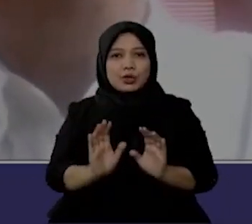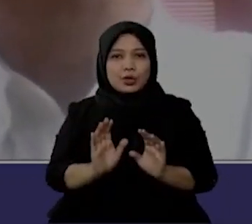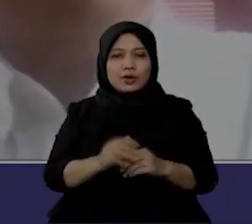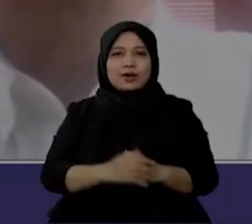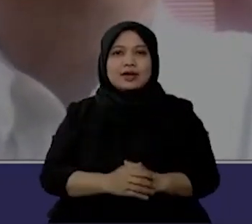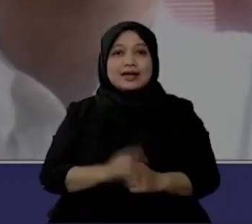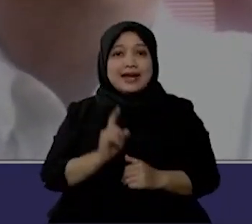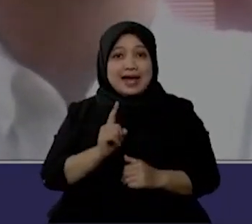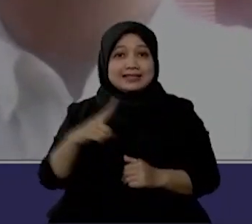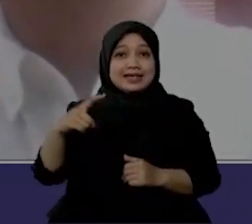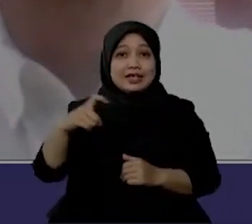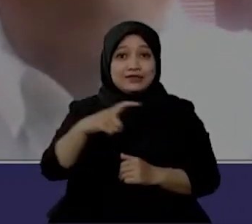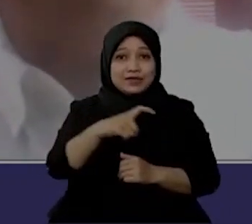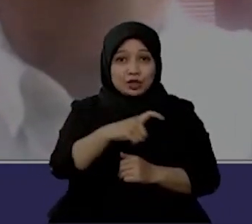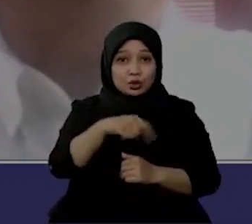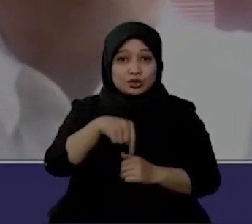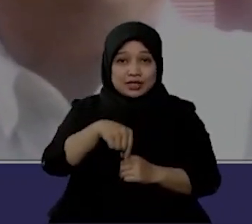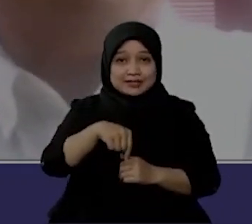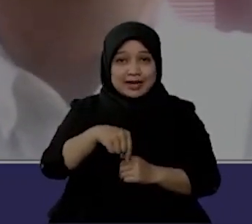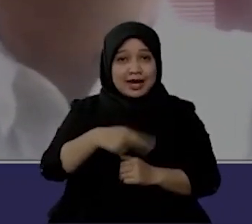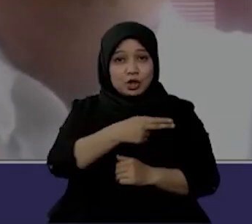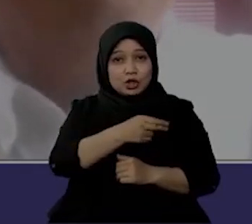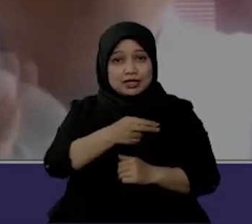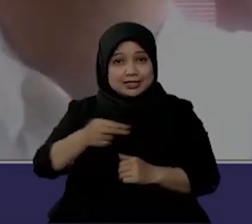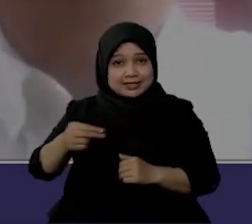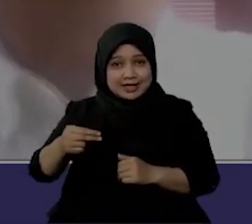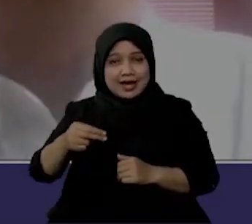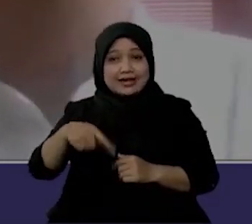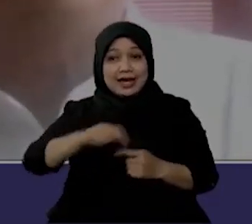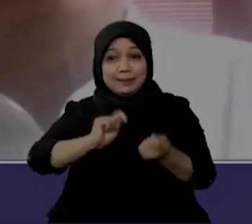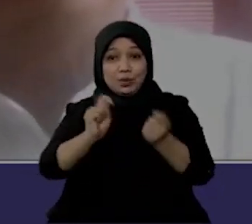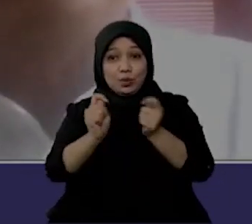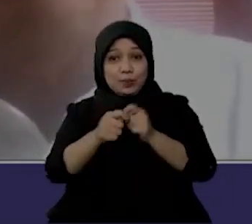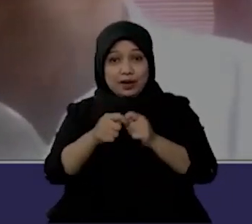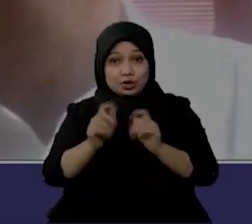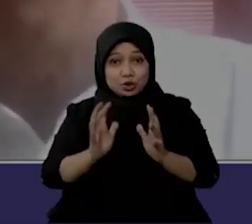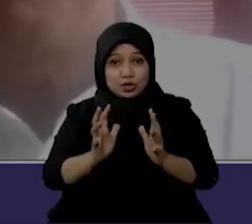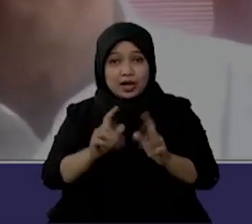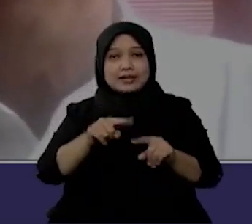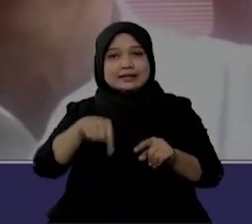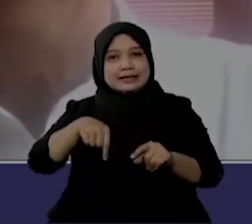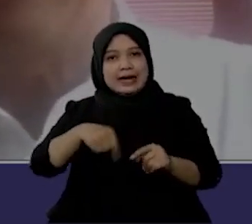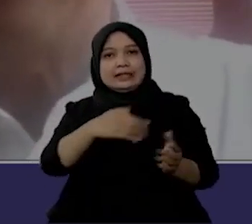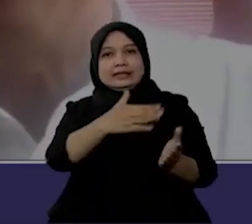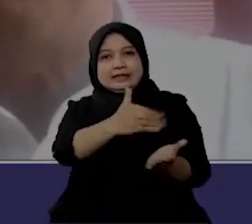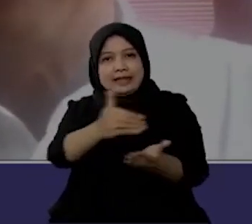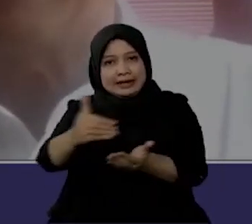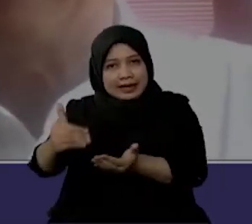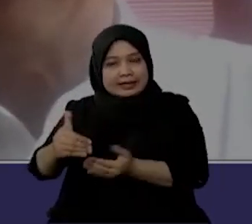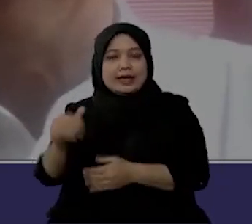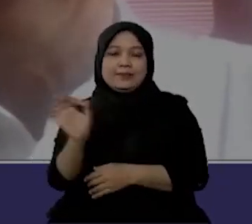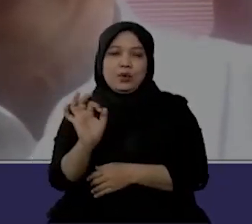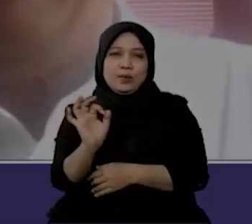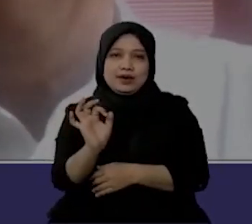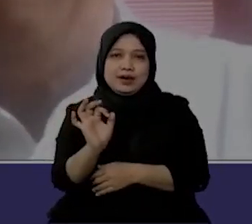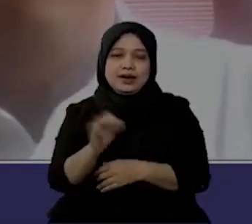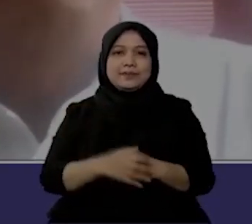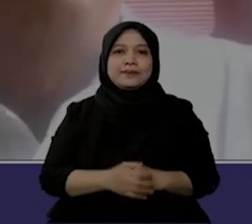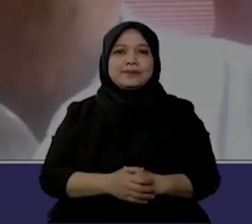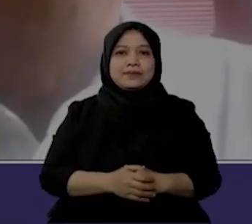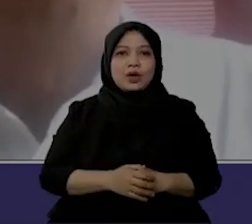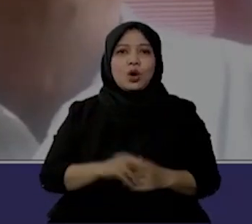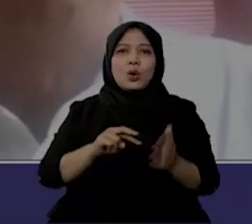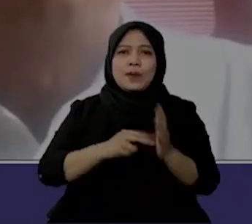Sehingga keturunan virus yang berubah di Indonesia belum kita punya. Jadi perlu data yang lebih banyak lagi. Kita belum